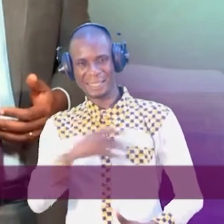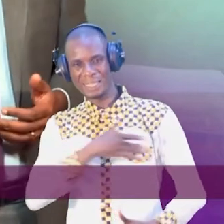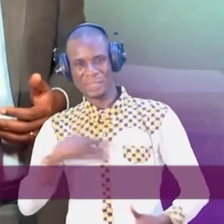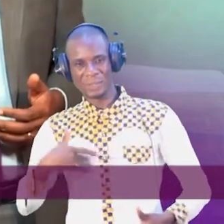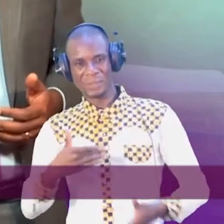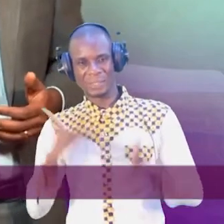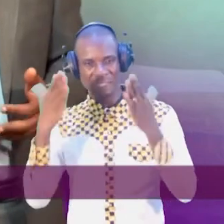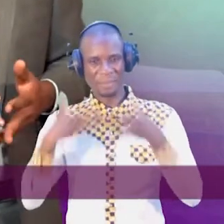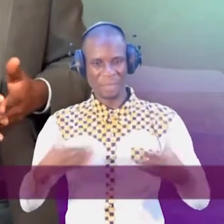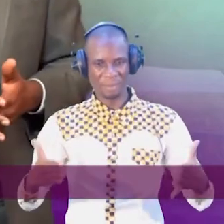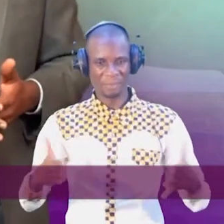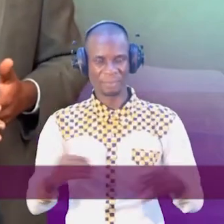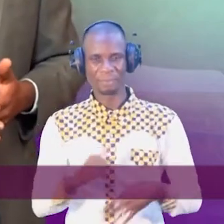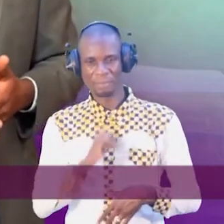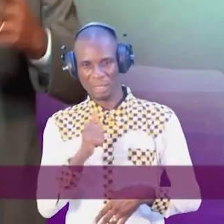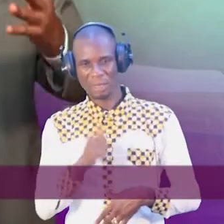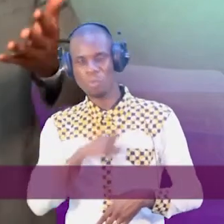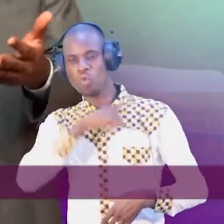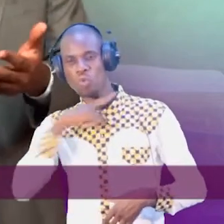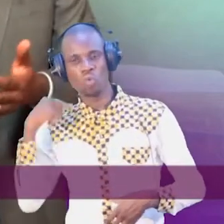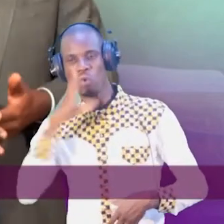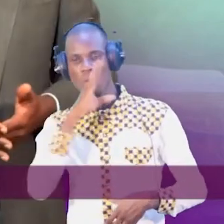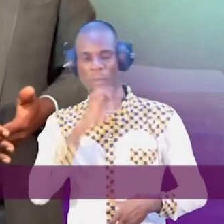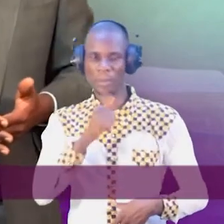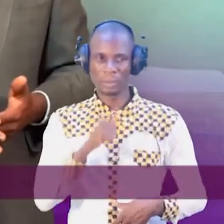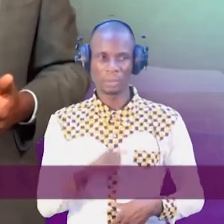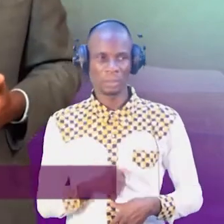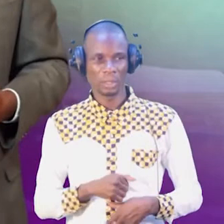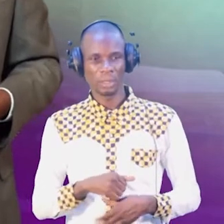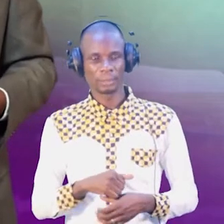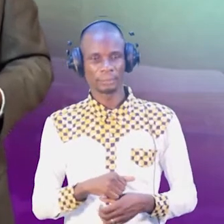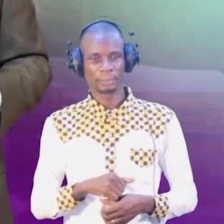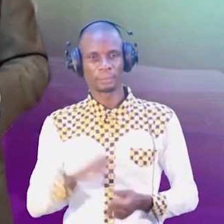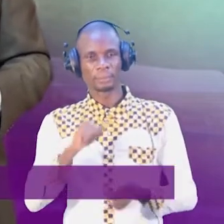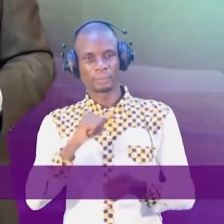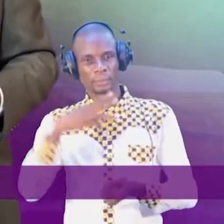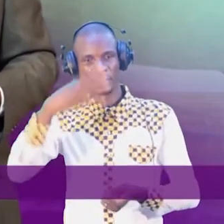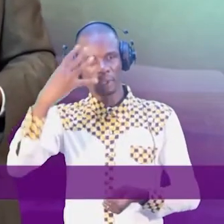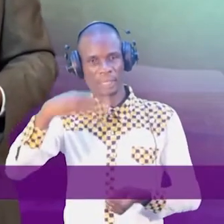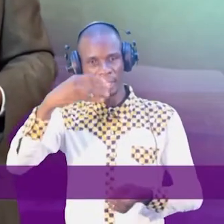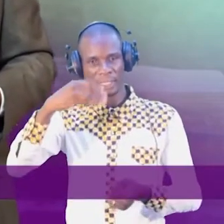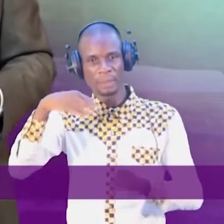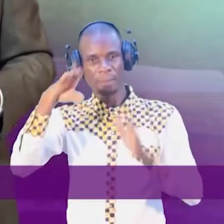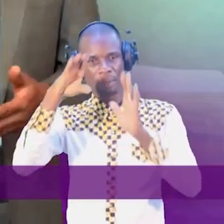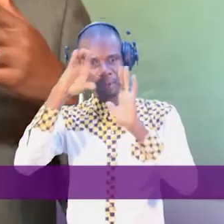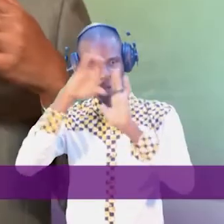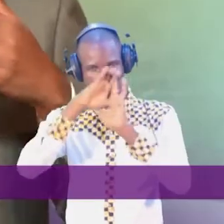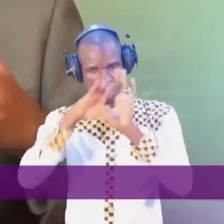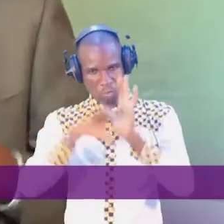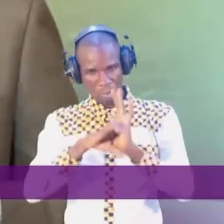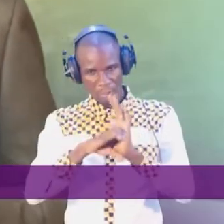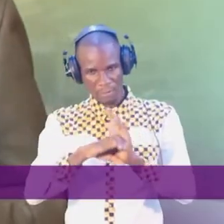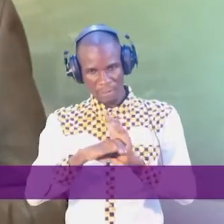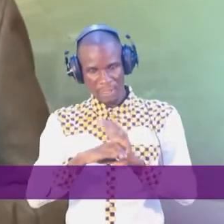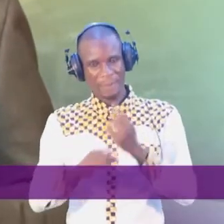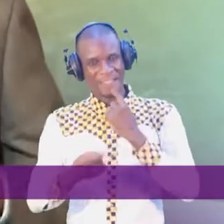pas traîner le nom de Dieu. Toko ki comme ma comme là pour pas que la mort pour toi te mpe ko li ki te toko bi mabongo kozanga koza